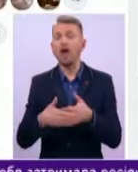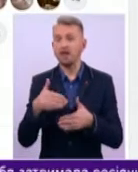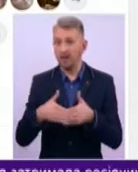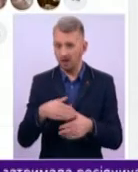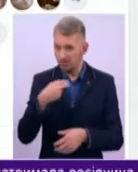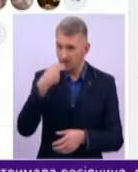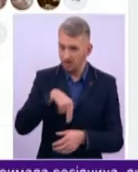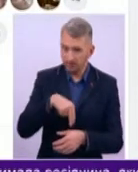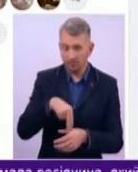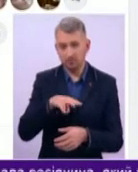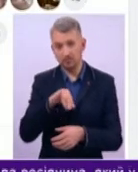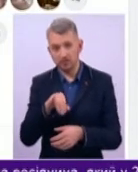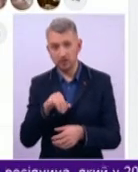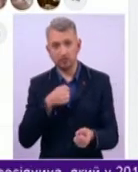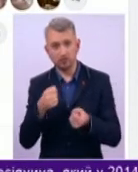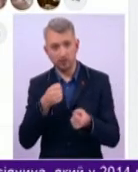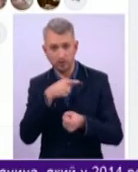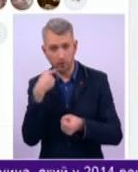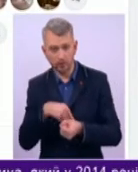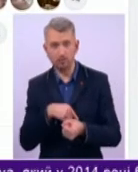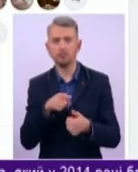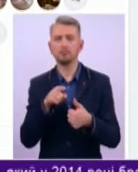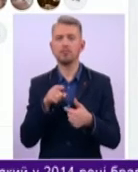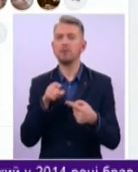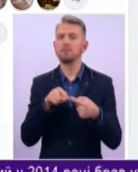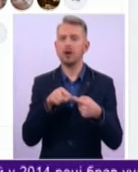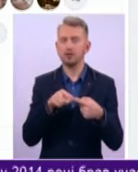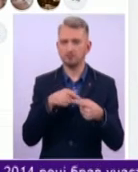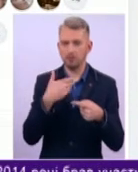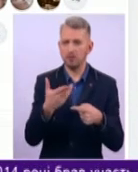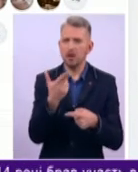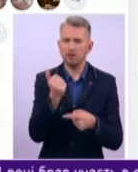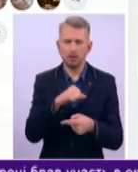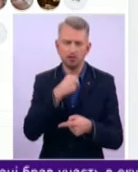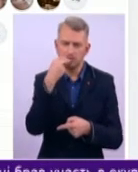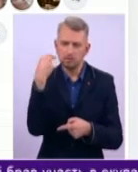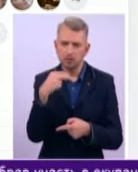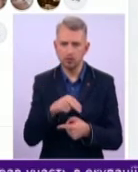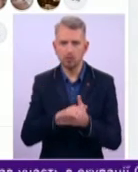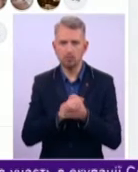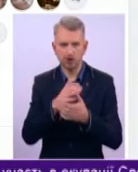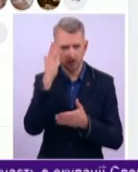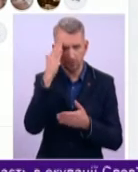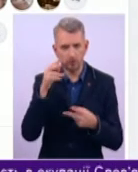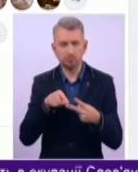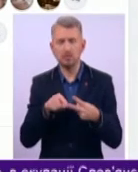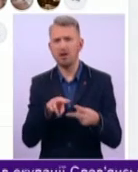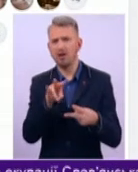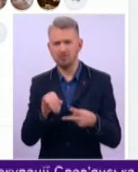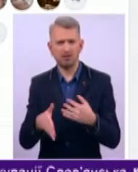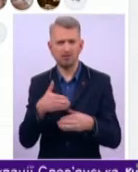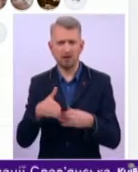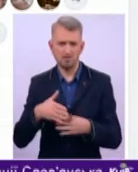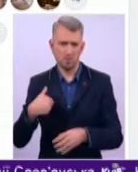ефективним способом боротьби з агресором? Варіанти відповіді ми пропонуємо. Так, це найбільш дієвий мирний спосіб. Ні, санкціями нічого